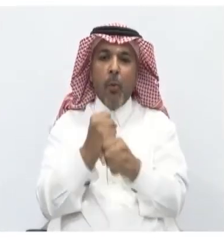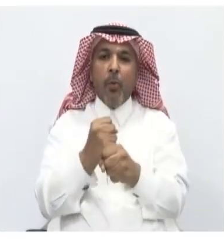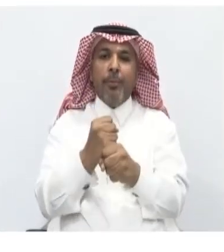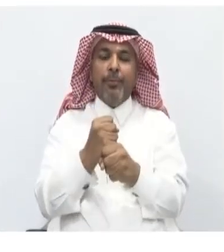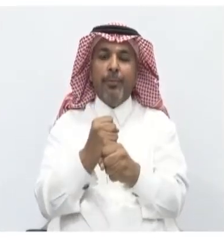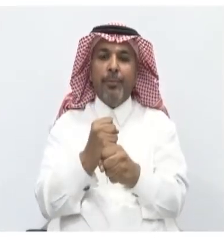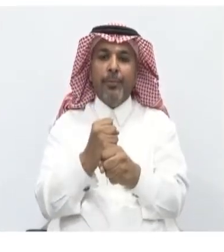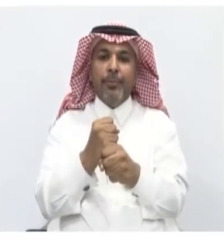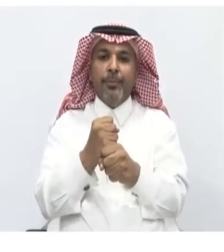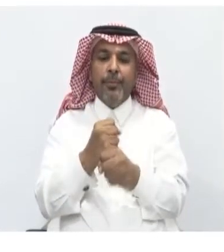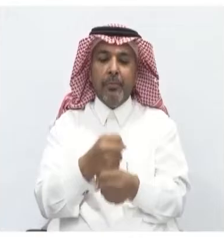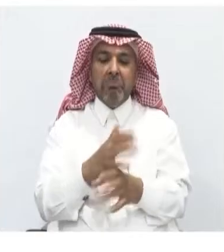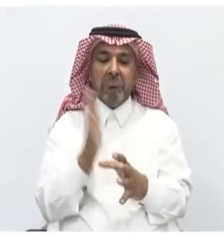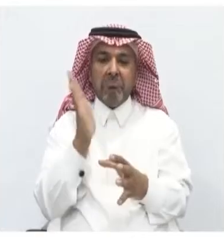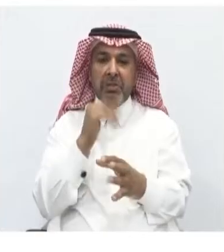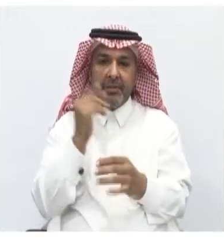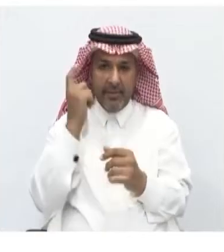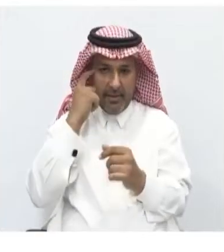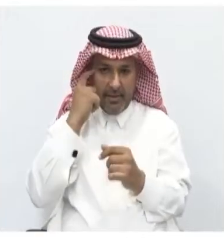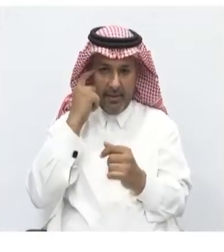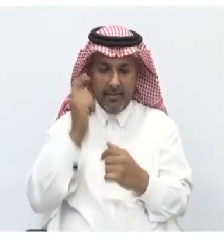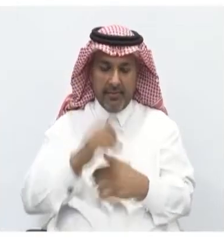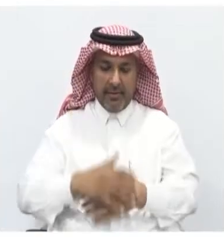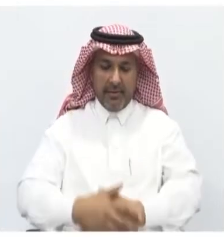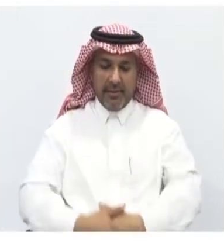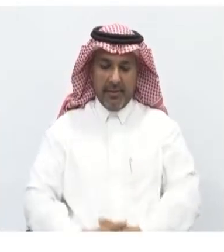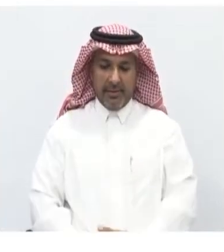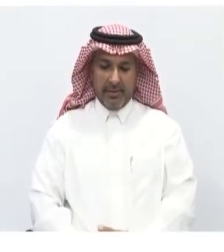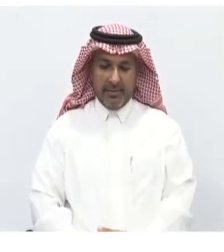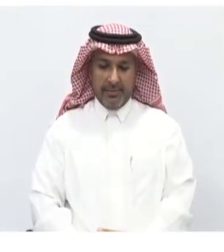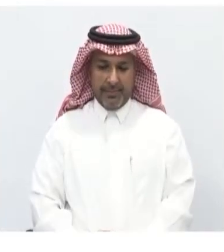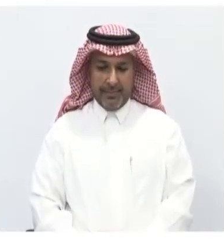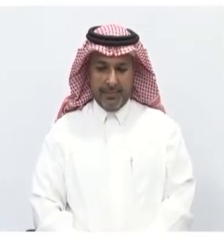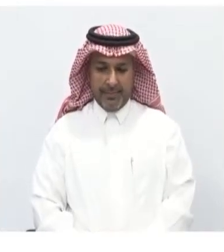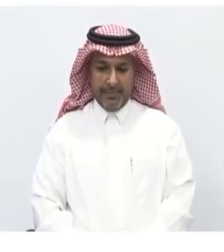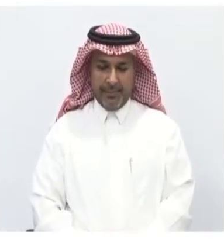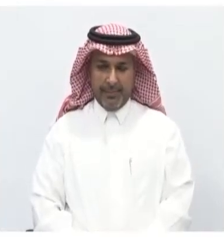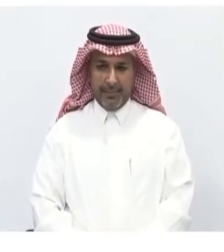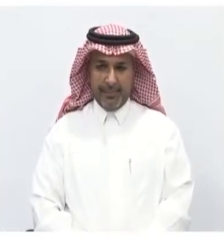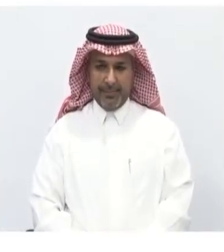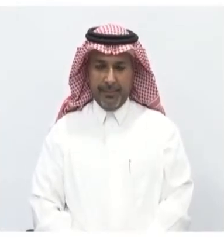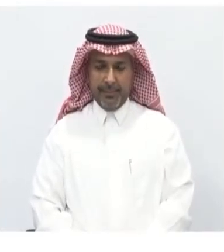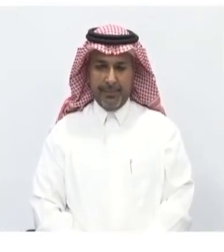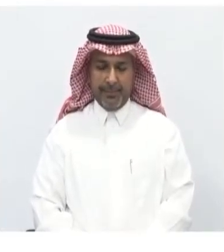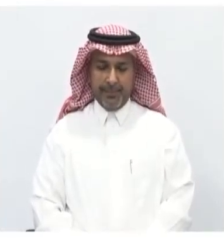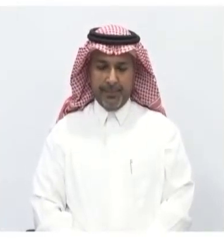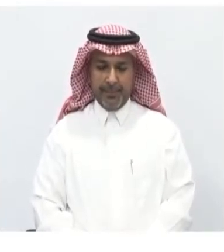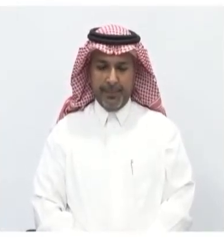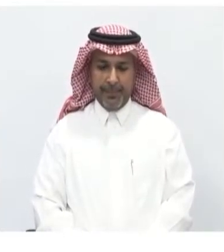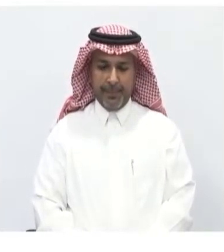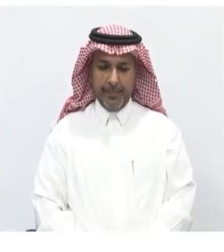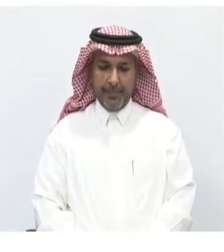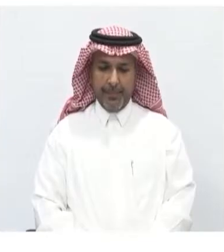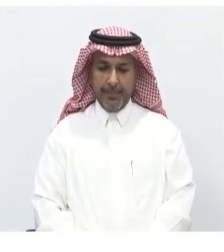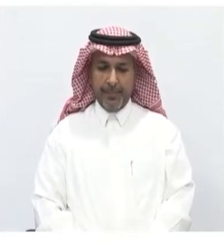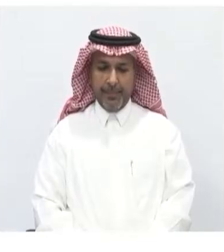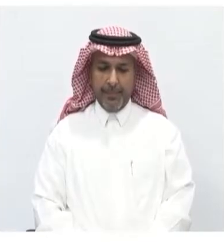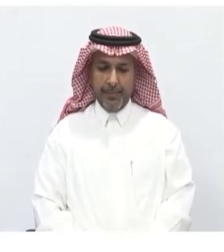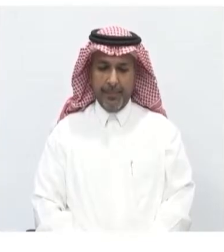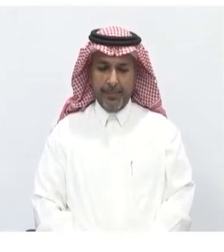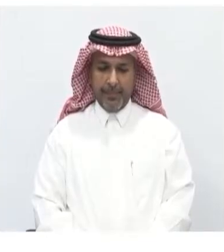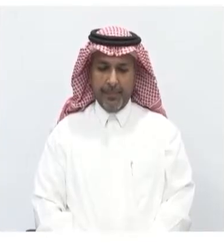البوتاسيوم بنفسجي ثم بعد اضافه كبريتيه الصوديوم اصبح اللون شفاف استنتاجنا ان